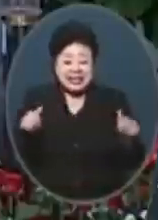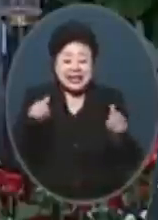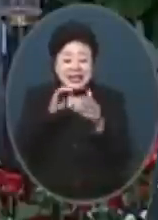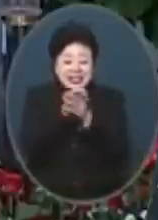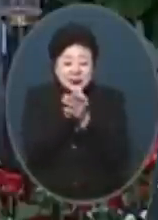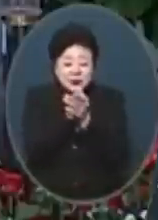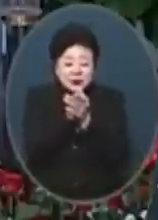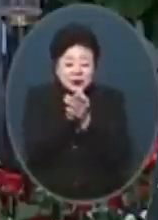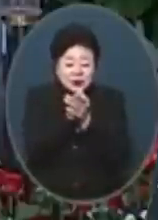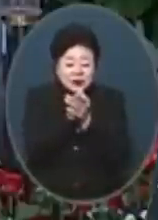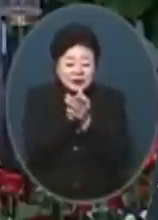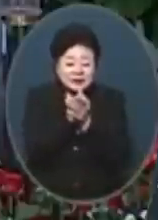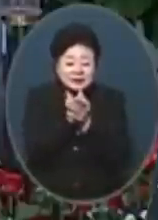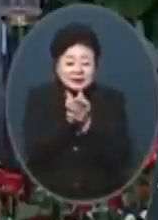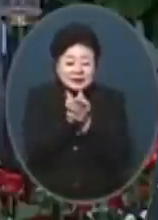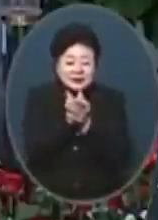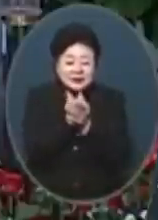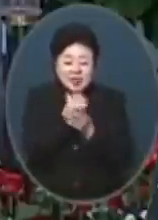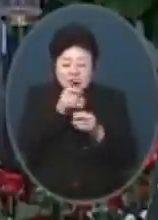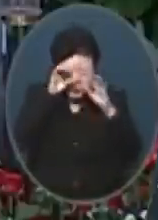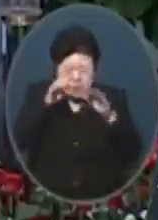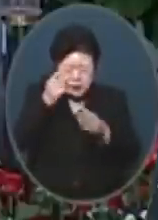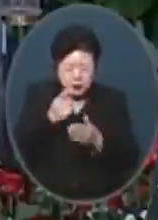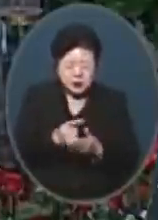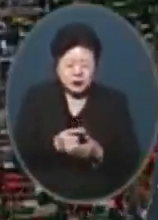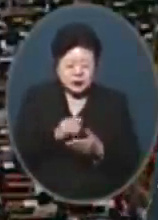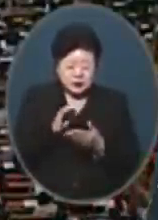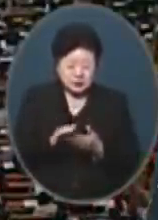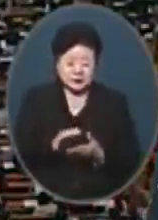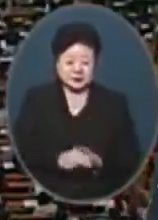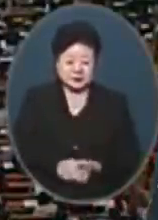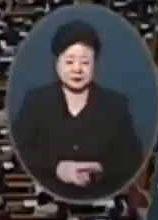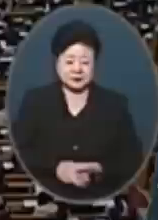기도로서 비를 내린 뒤에 했던 사람인데